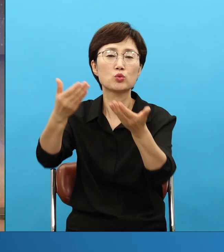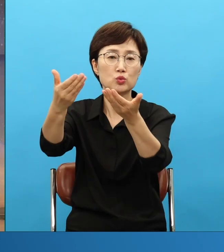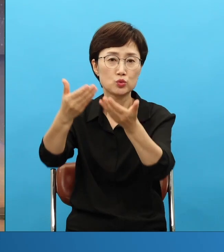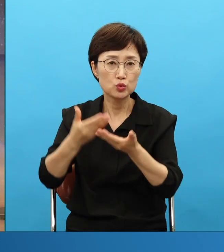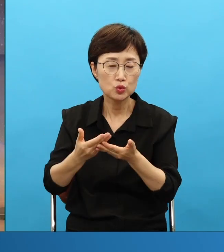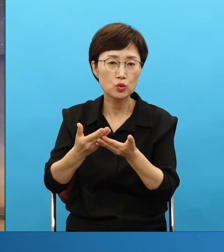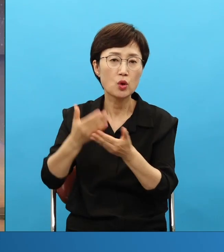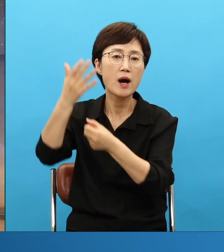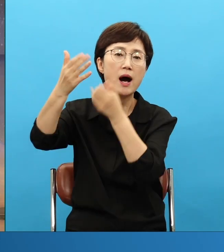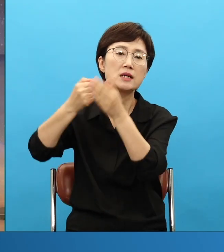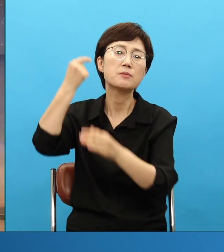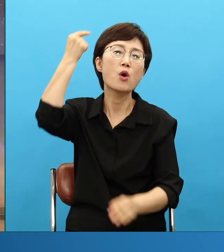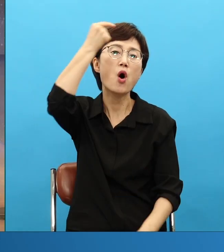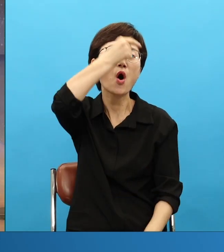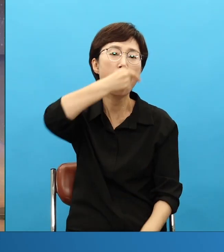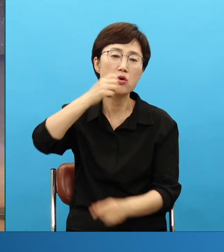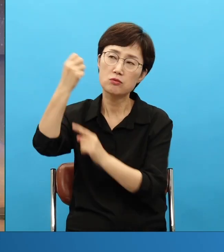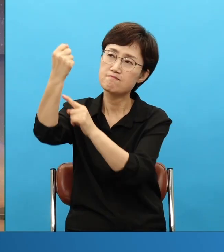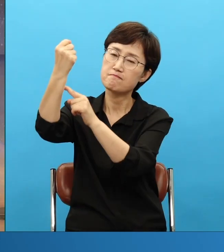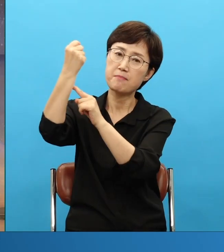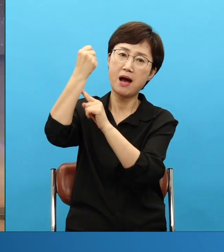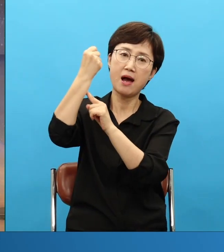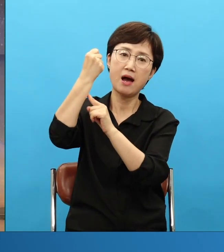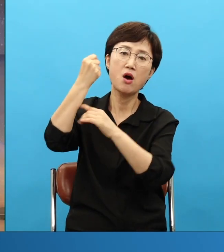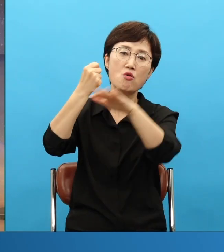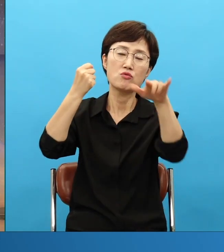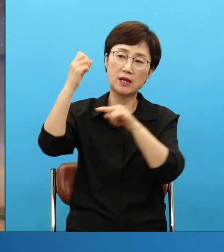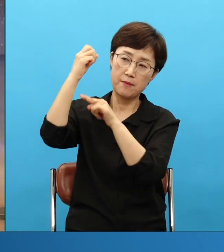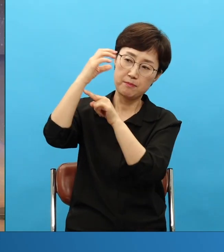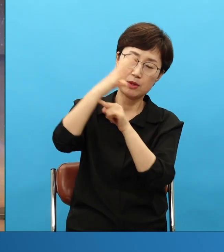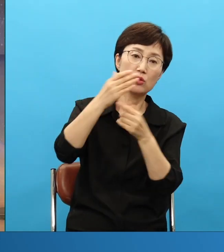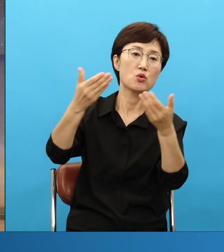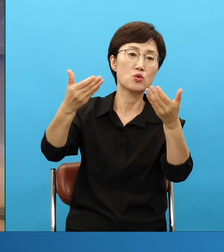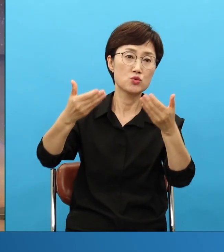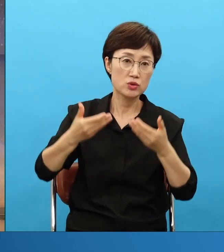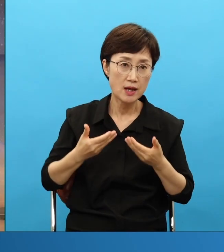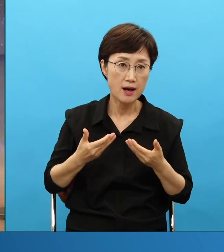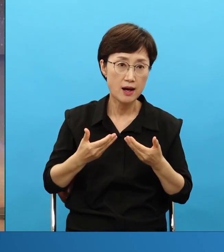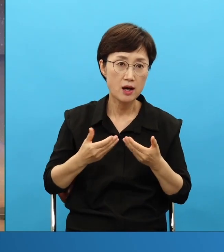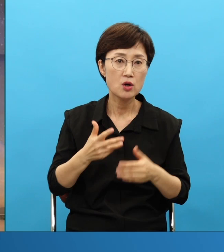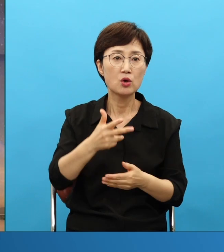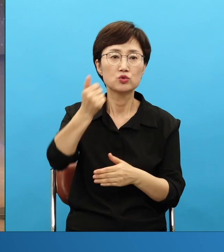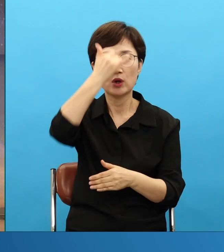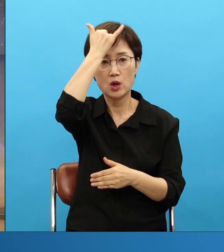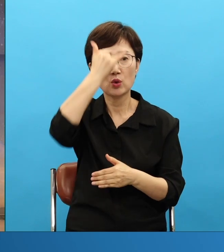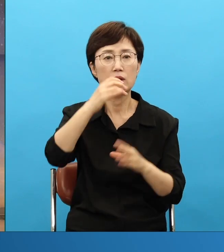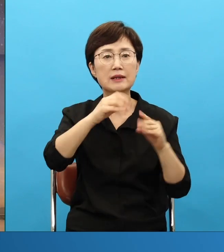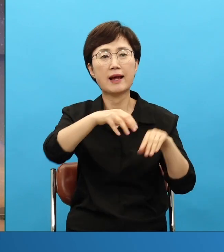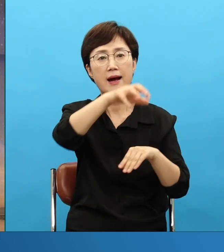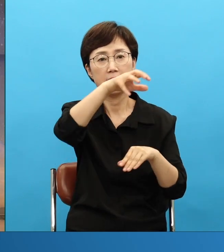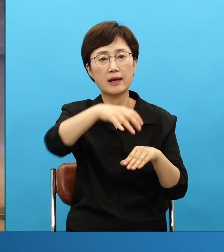베푸사 복을 주시고 그의 얼굴빛을 우리에게 비추사